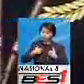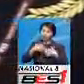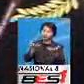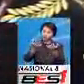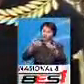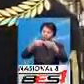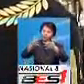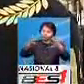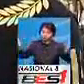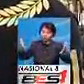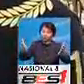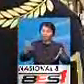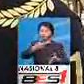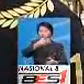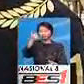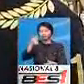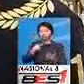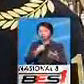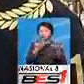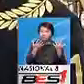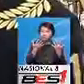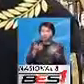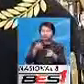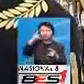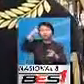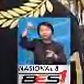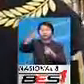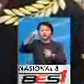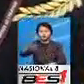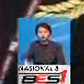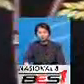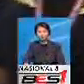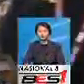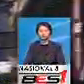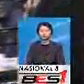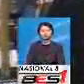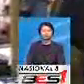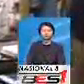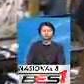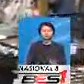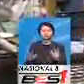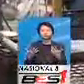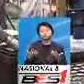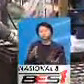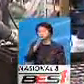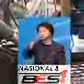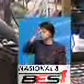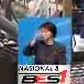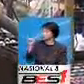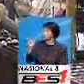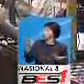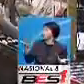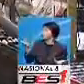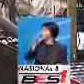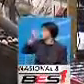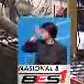lah. Siapa yang tak nak kan? Benda yang kita impikan daripada kecil tu. Apa harapan ibu bapa? Bagaimana ibu bapa adik